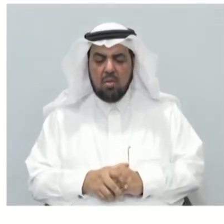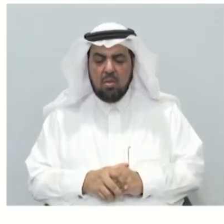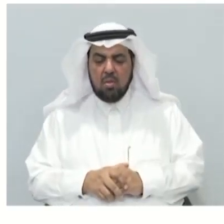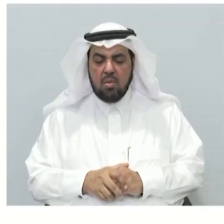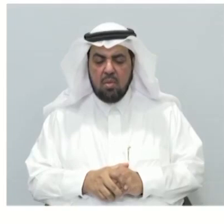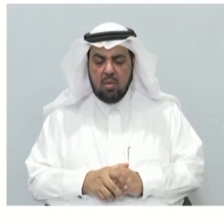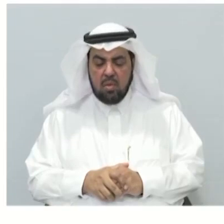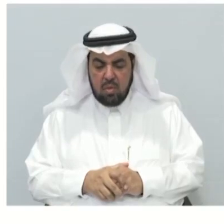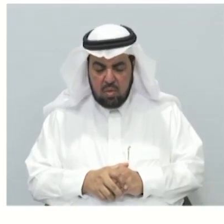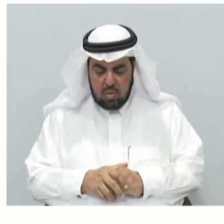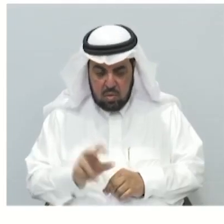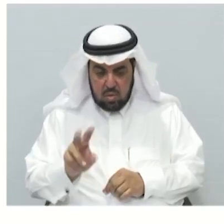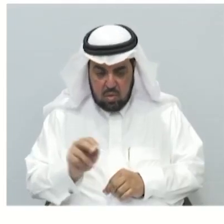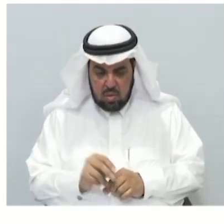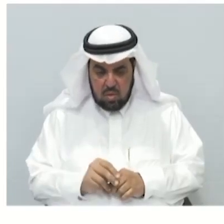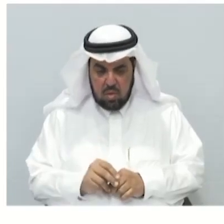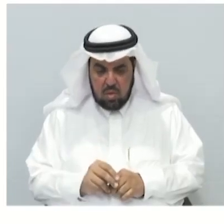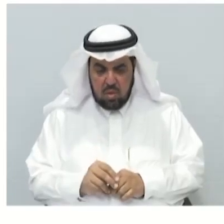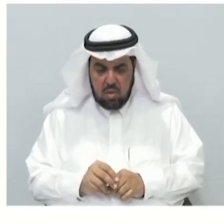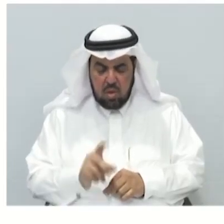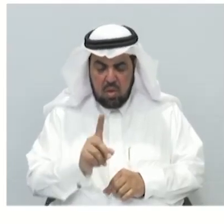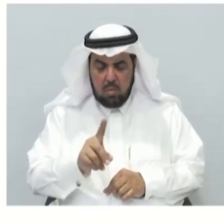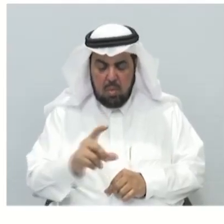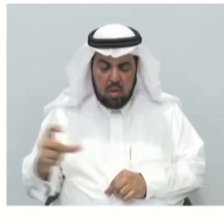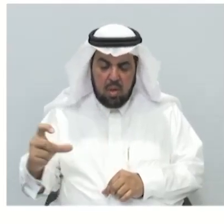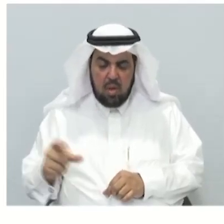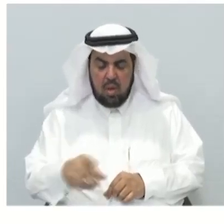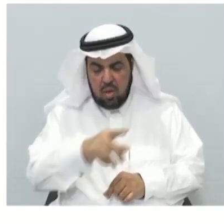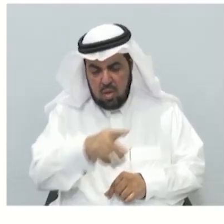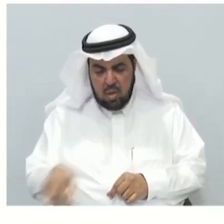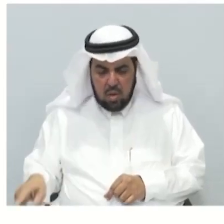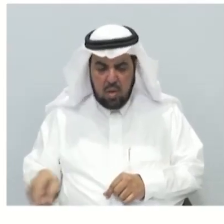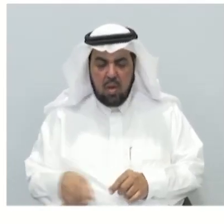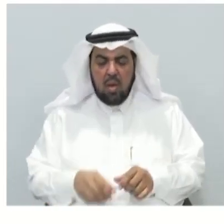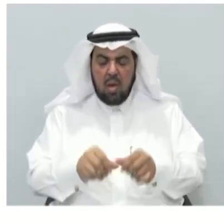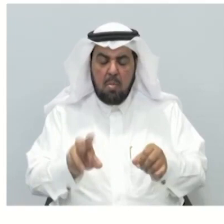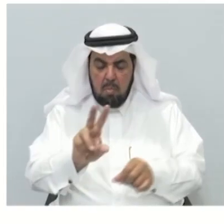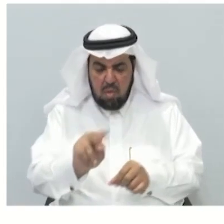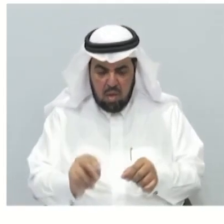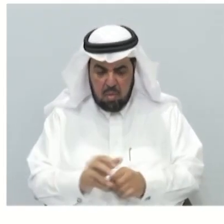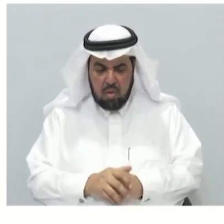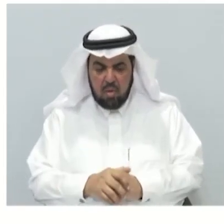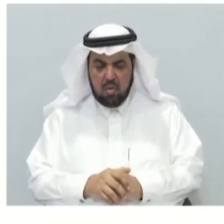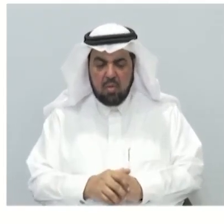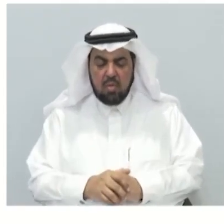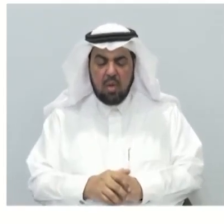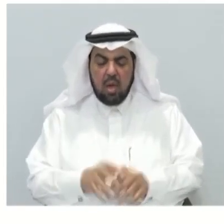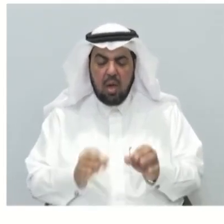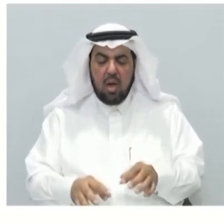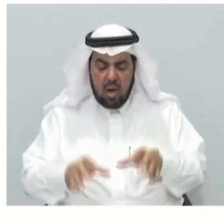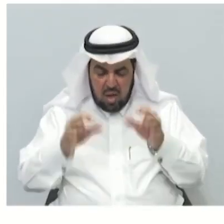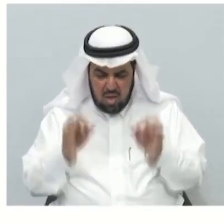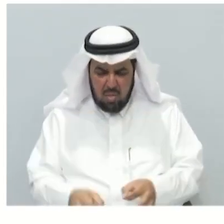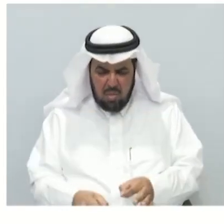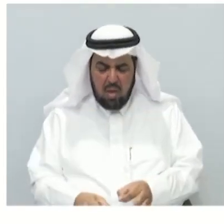س تطابق القطعه المستقيمه ب س ممتاز يا سلام المطلوب اثبات